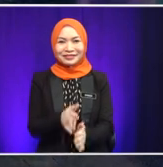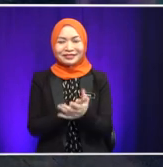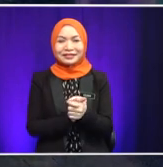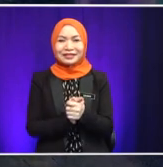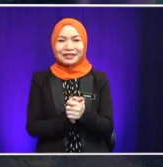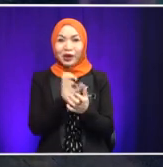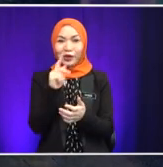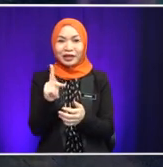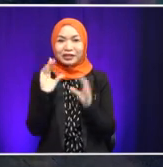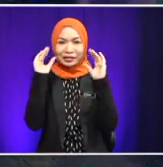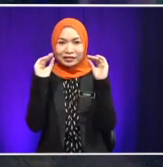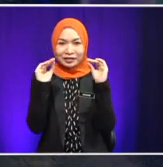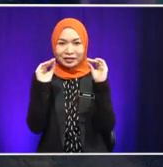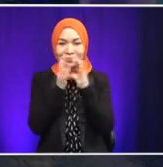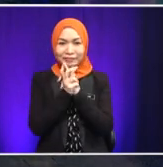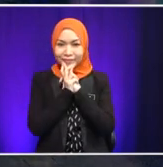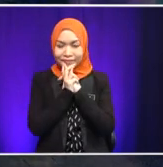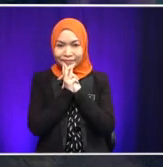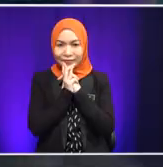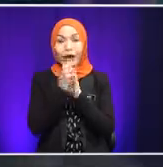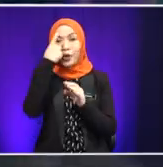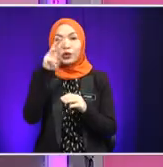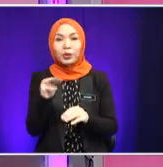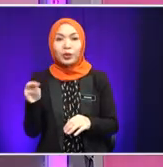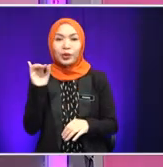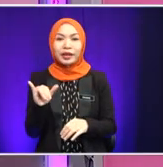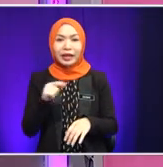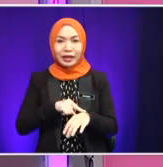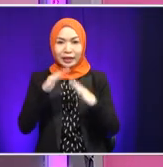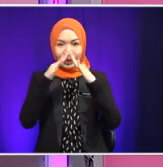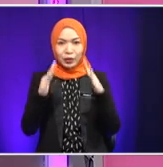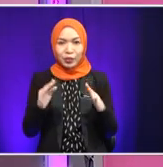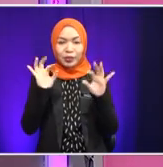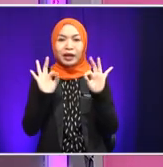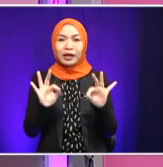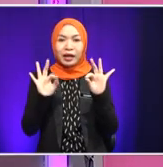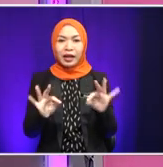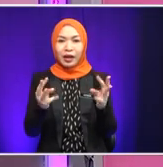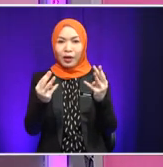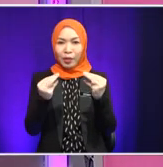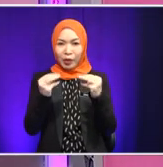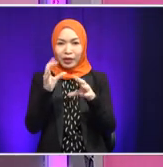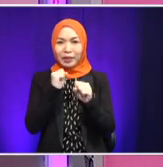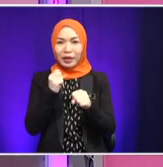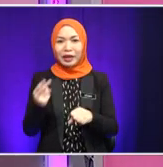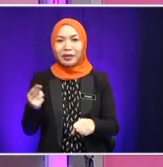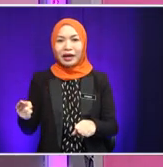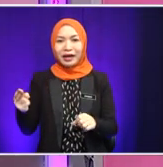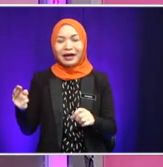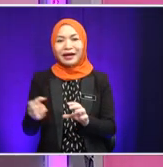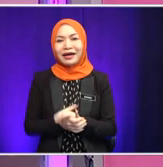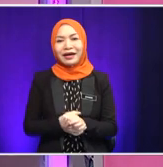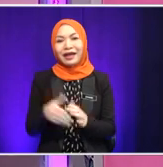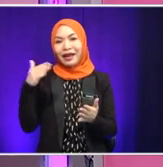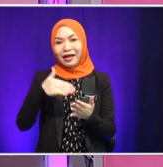dan juga kepada murid-murid di rumah untuk mendapatkan bahan tambahan mereka boleh melayani potensi sumberku ya